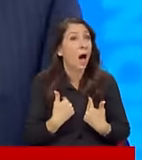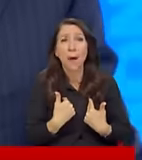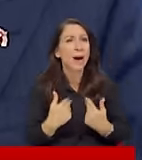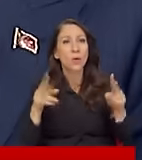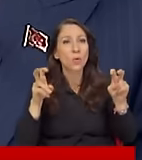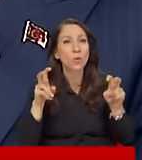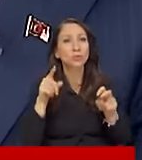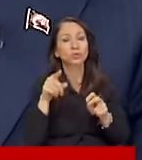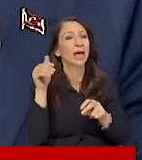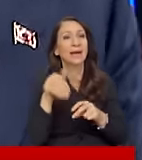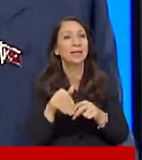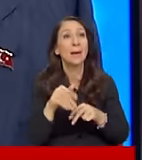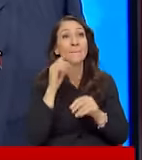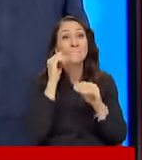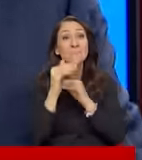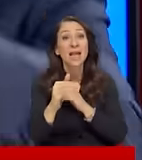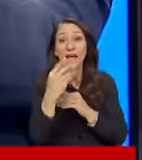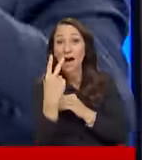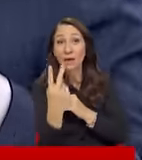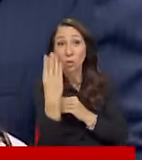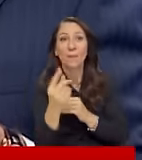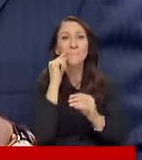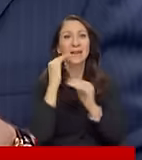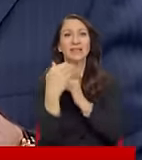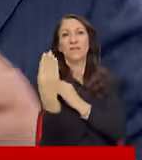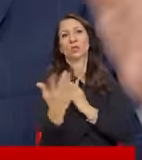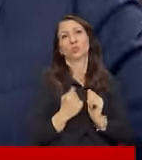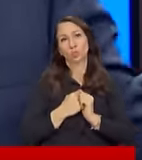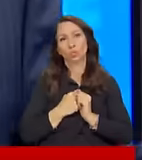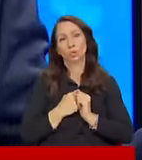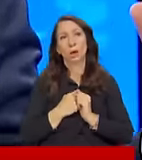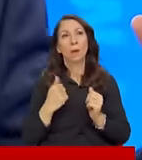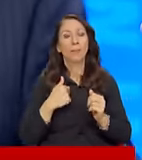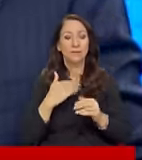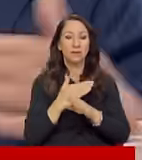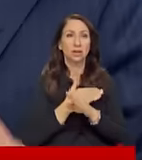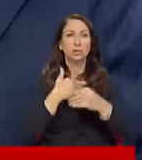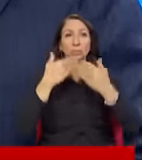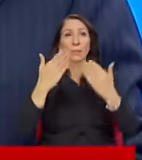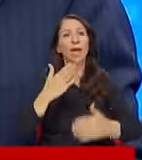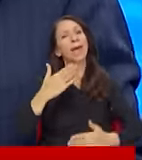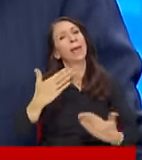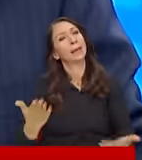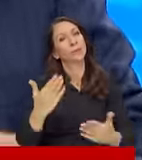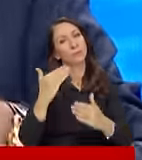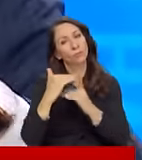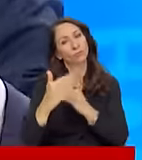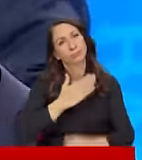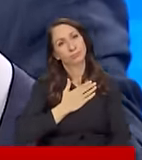mesele şuraya oturdu. Millete ait olanı millete veriyoruz. Ben vatandaşlarıma diyorum ki ey vatandaşlarım.